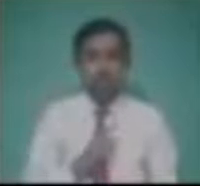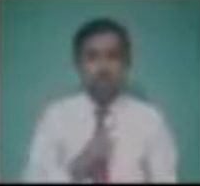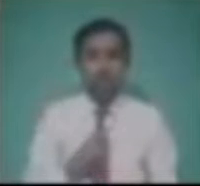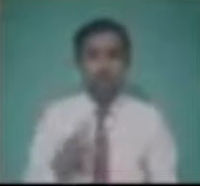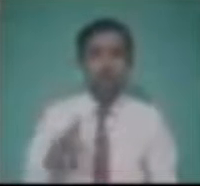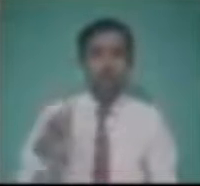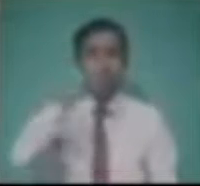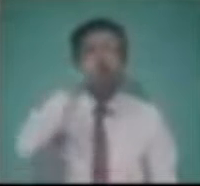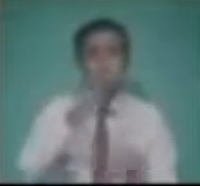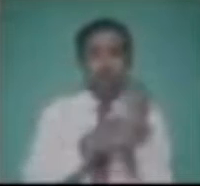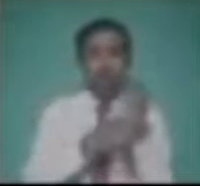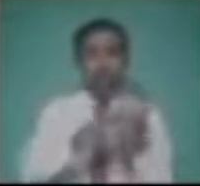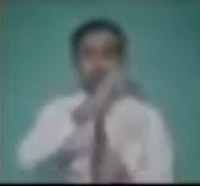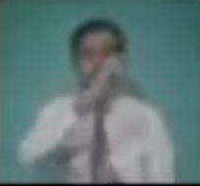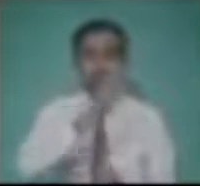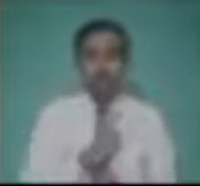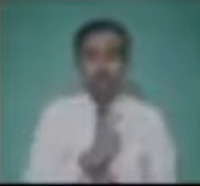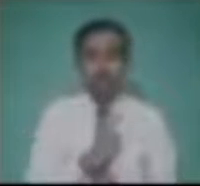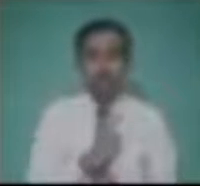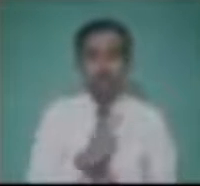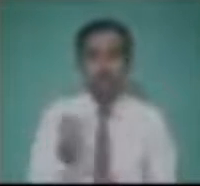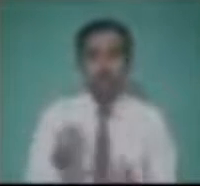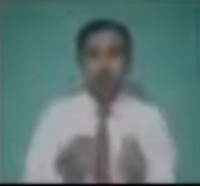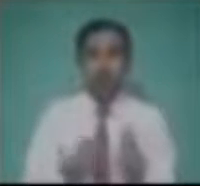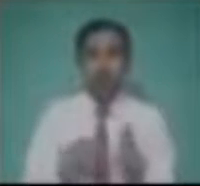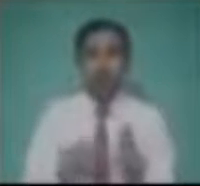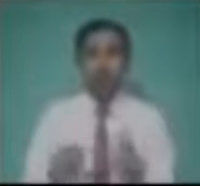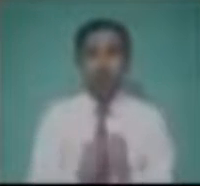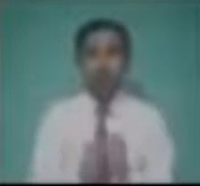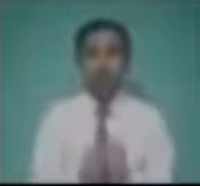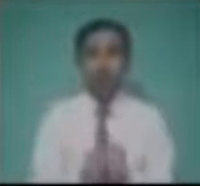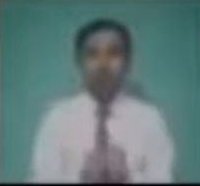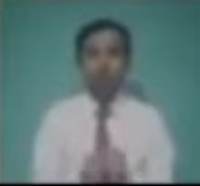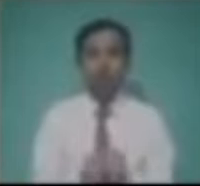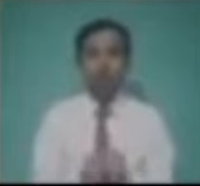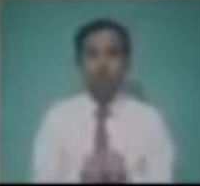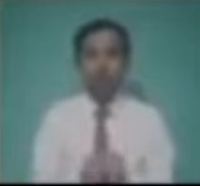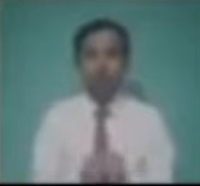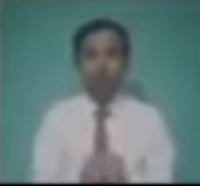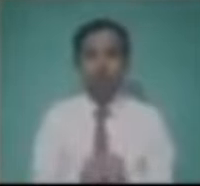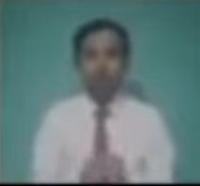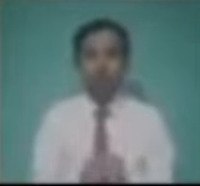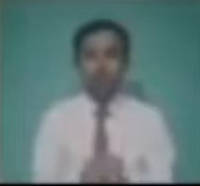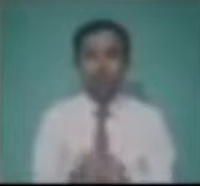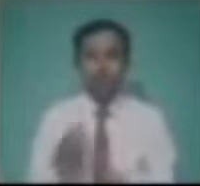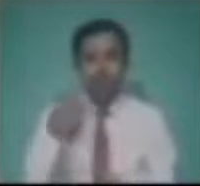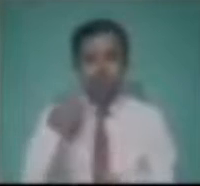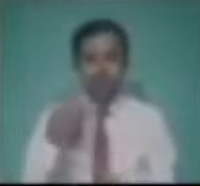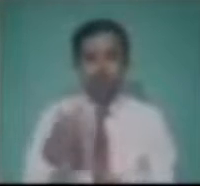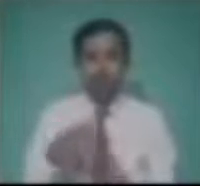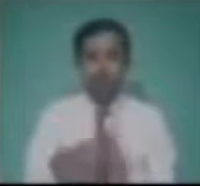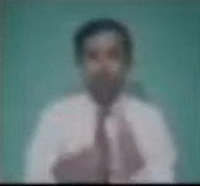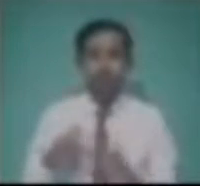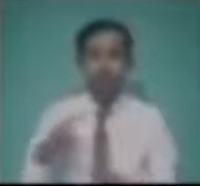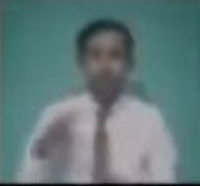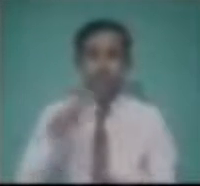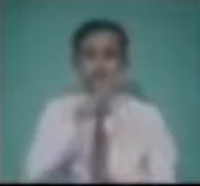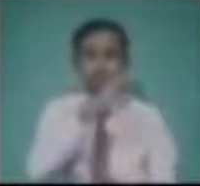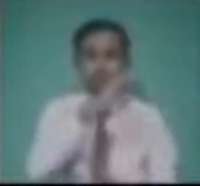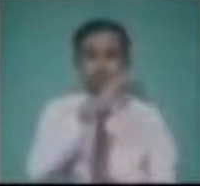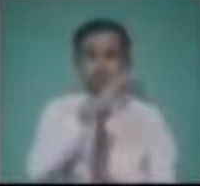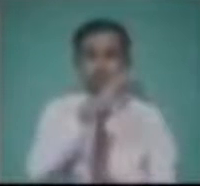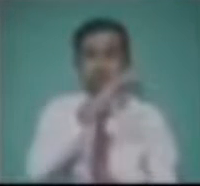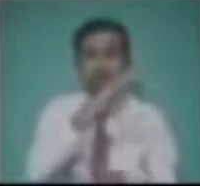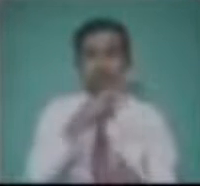ගුවන් දීමනාවක් ගන්නවා. නමුත් මෙතුමාගේ කාර්යාලයේ වැඩ කරන සේවිකාවක් හැටියට අපි දැක්ක ශ්‍රී ලංකන් ගුවන් සේවයේ